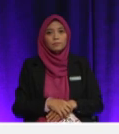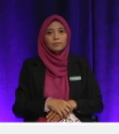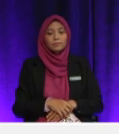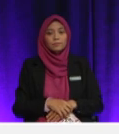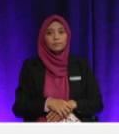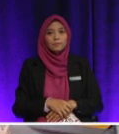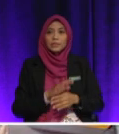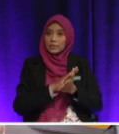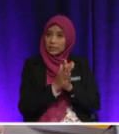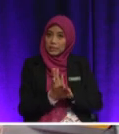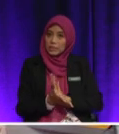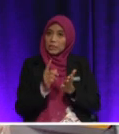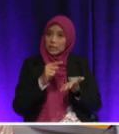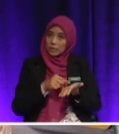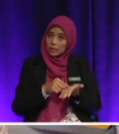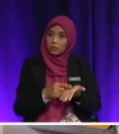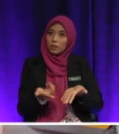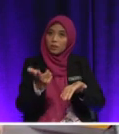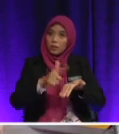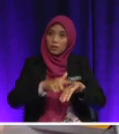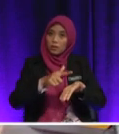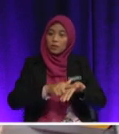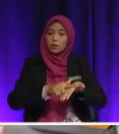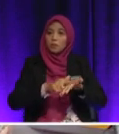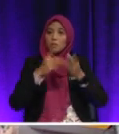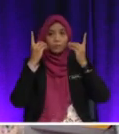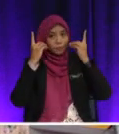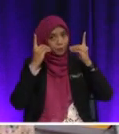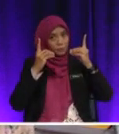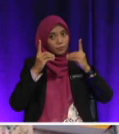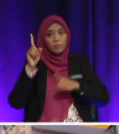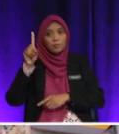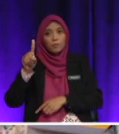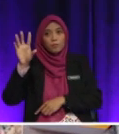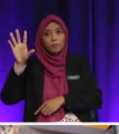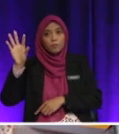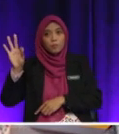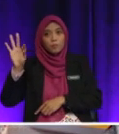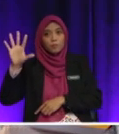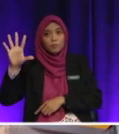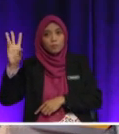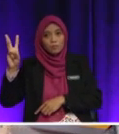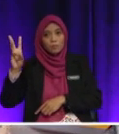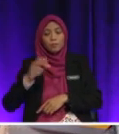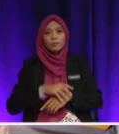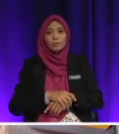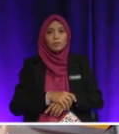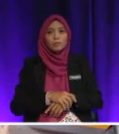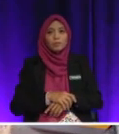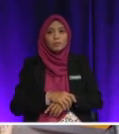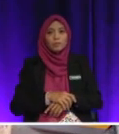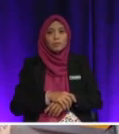inilah Dia penyakit jawatan kuasa pelajaran 1956 ya nampaknya telah menekankan